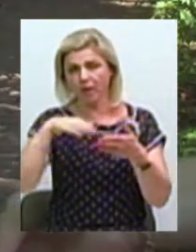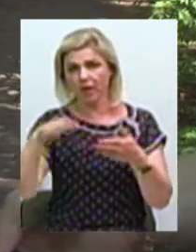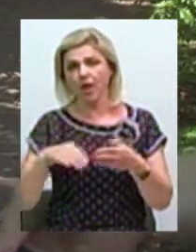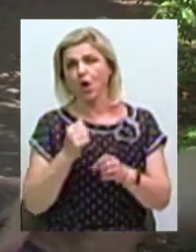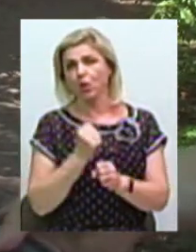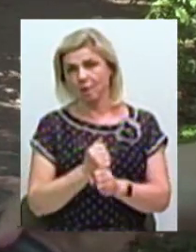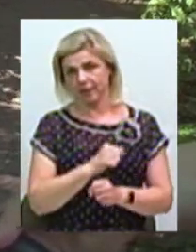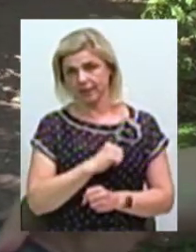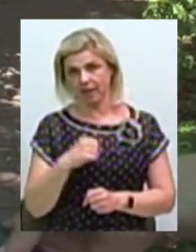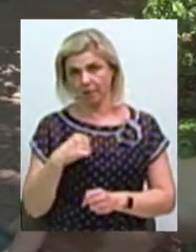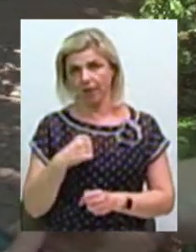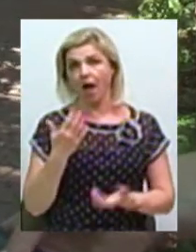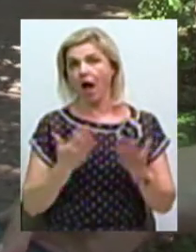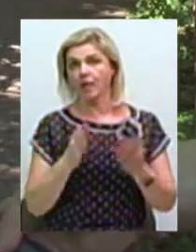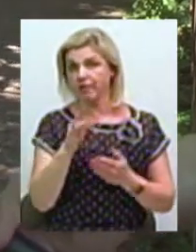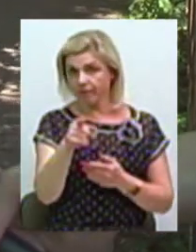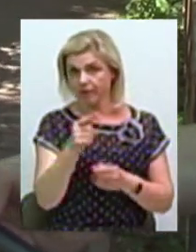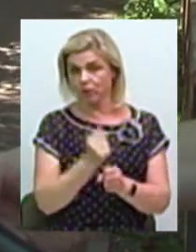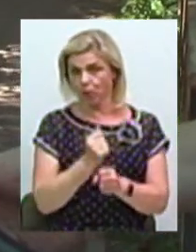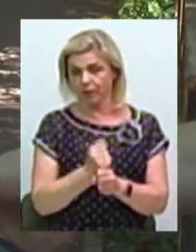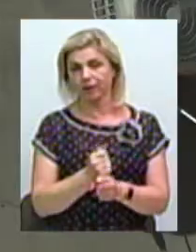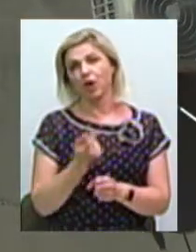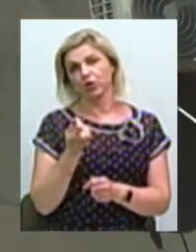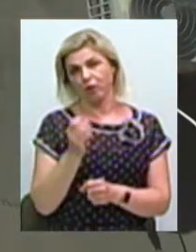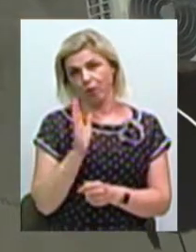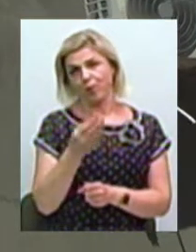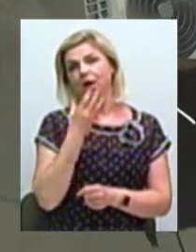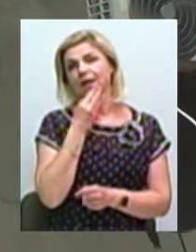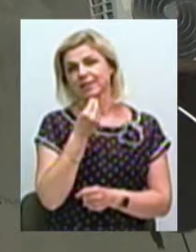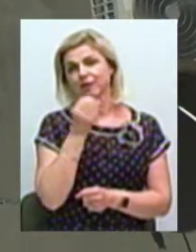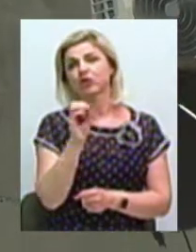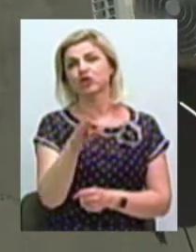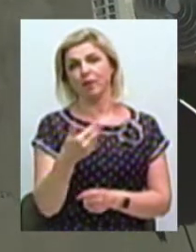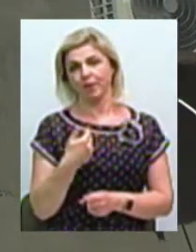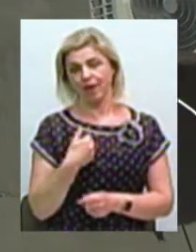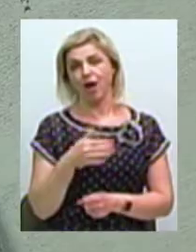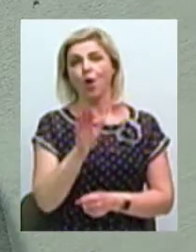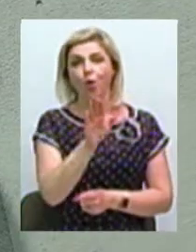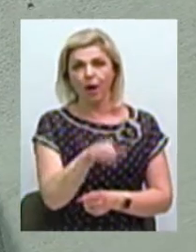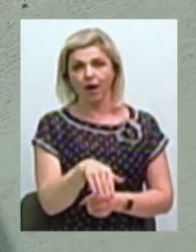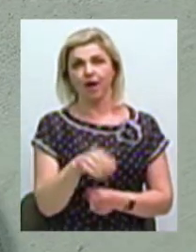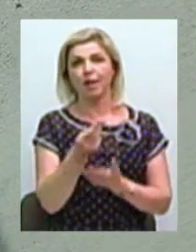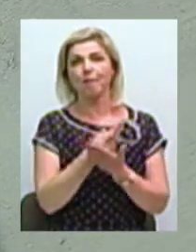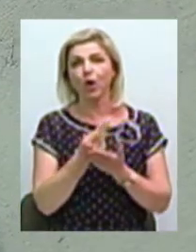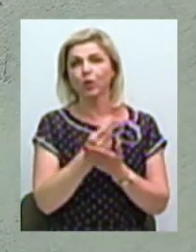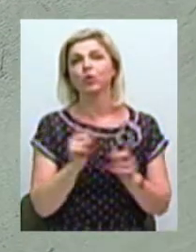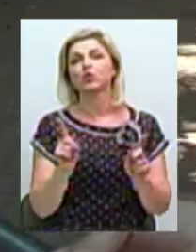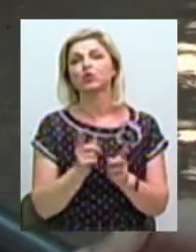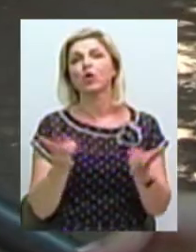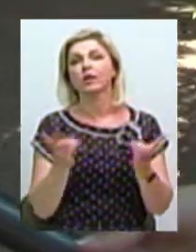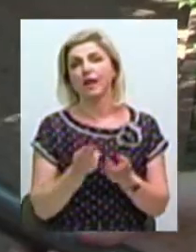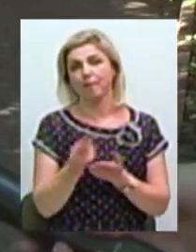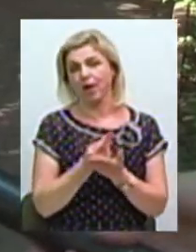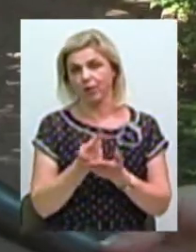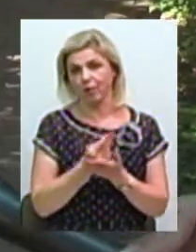Робили самі. А якщо це ви зробите, то можеш трошки красивіше, ніж я. Хай ходять, хай малюють нам те, що треба малювати, а не